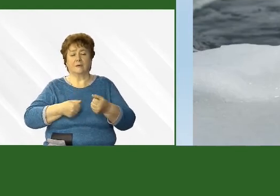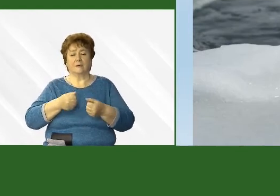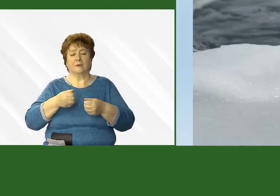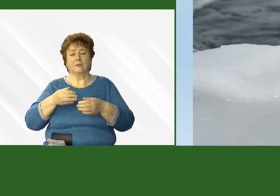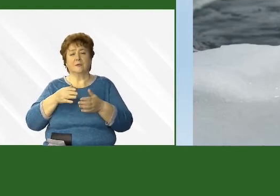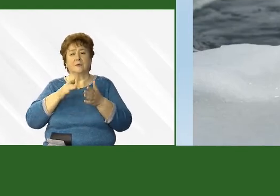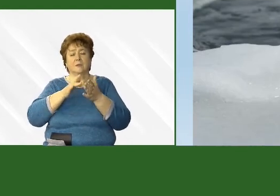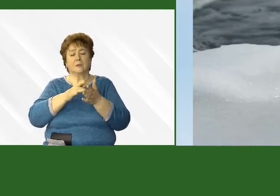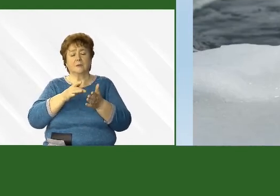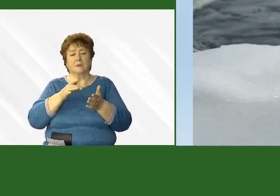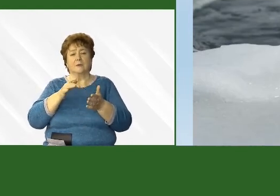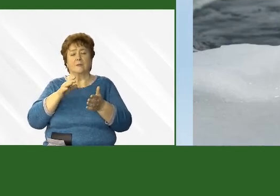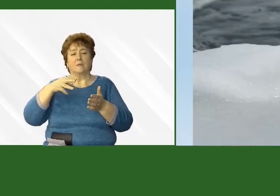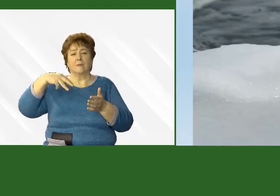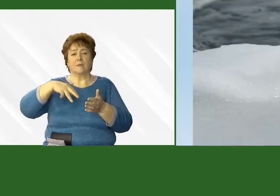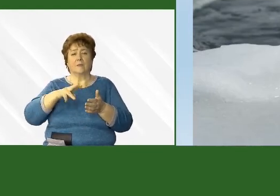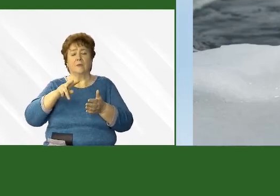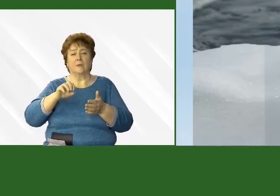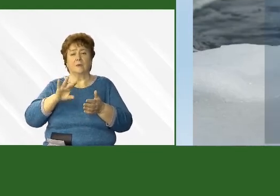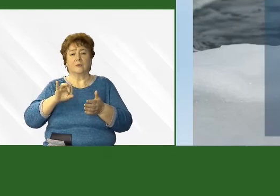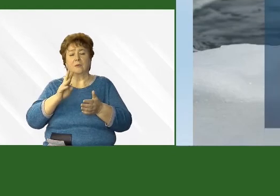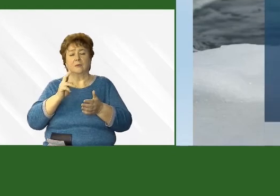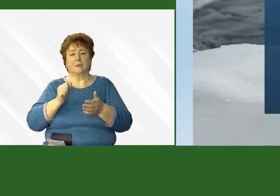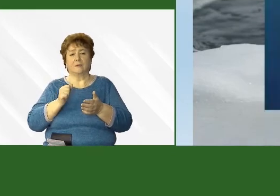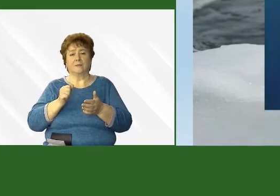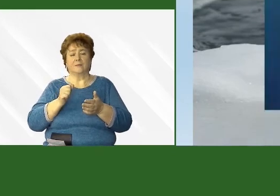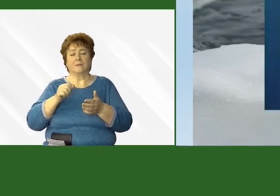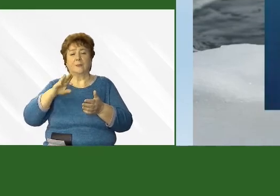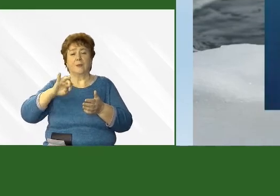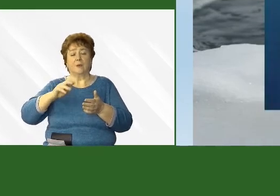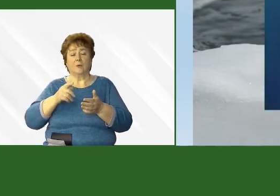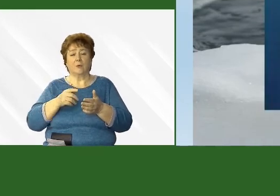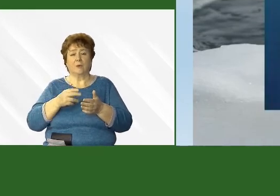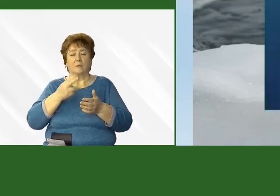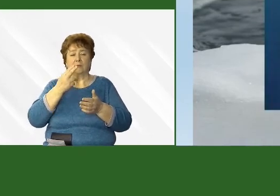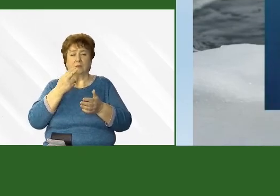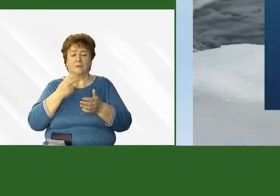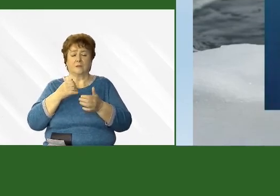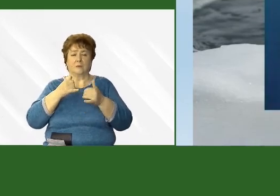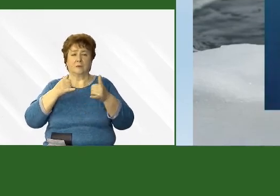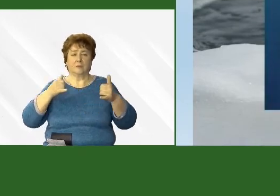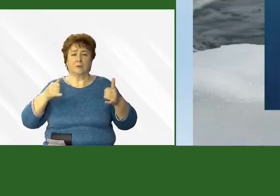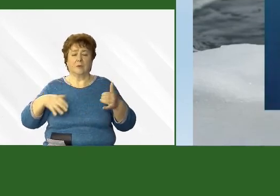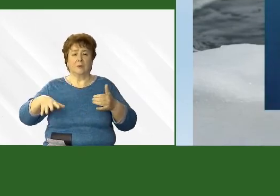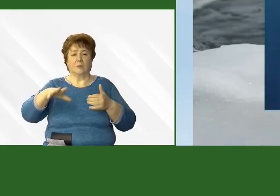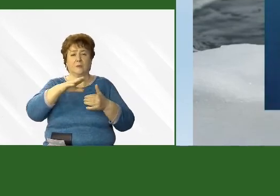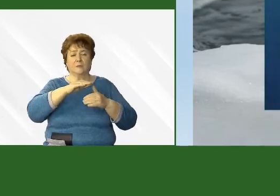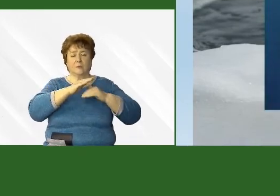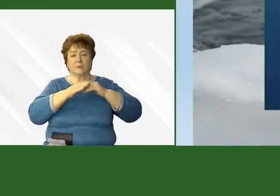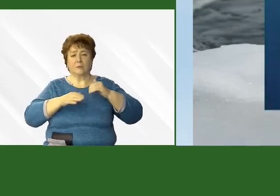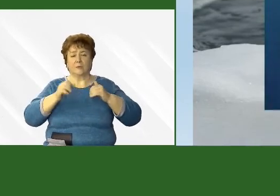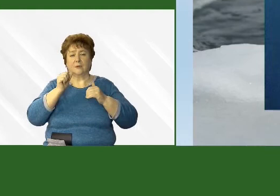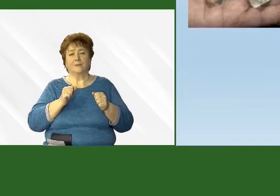промысловой экспедицией в море Уэделла. Тюлень обычен и широко распространен по всему